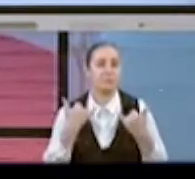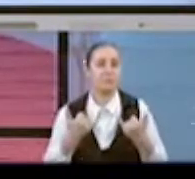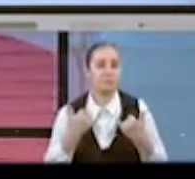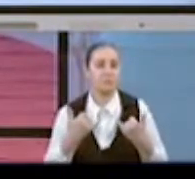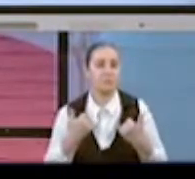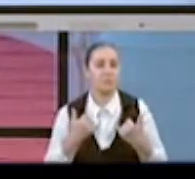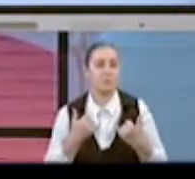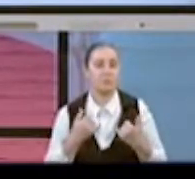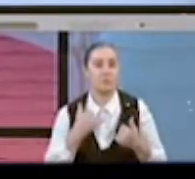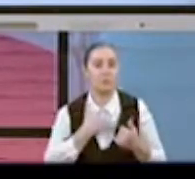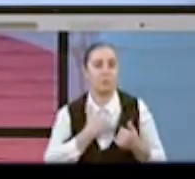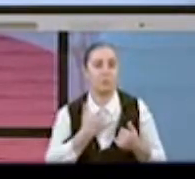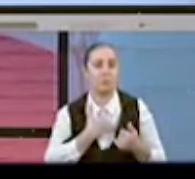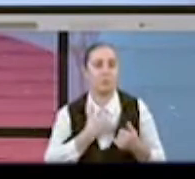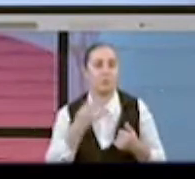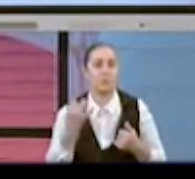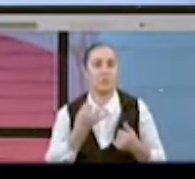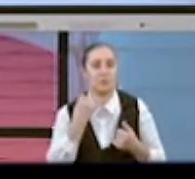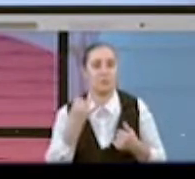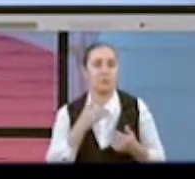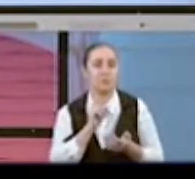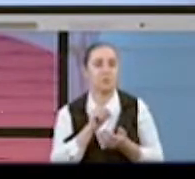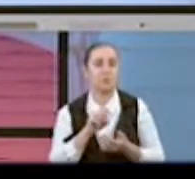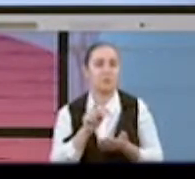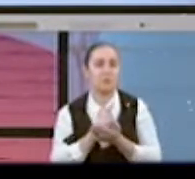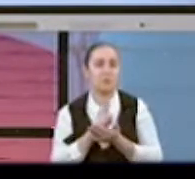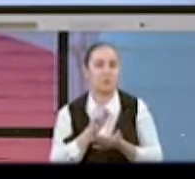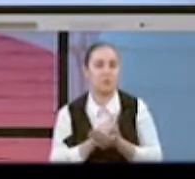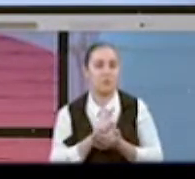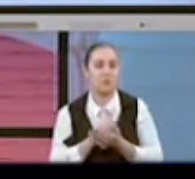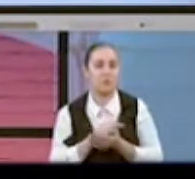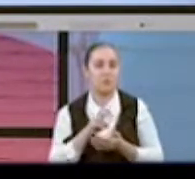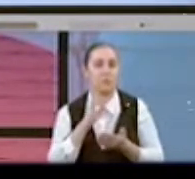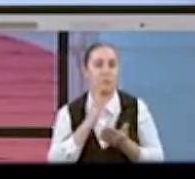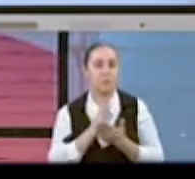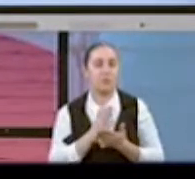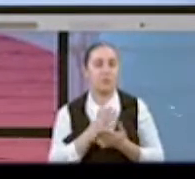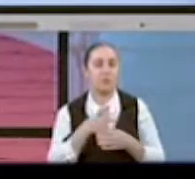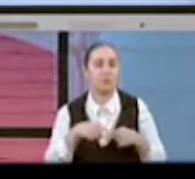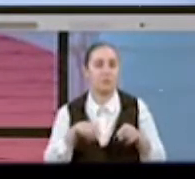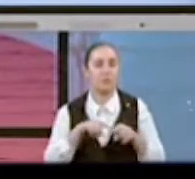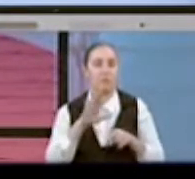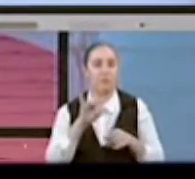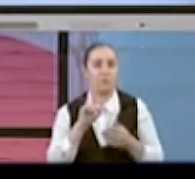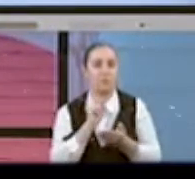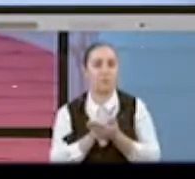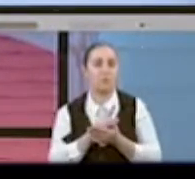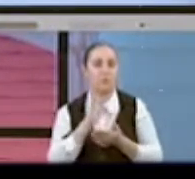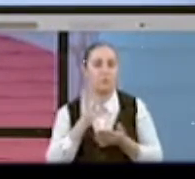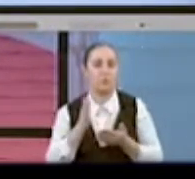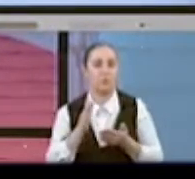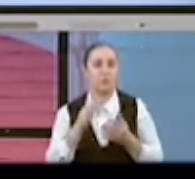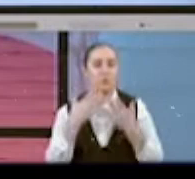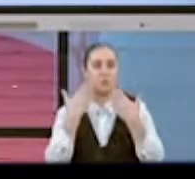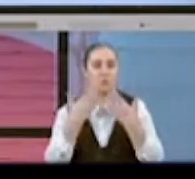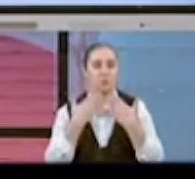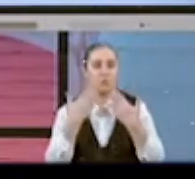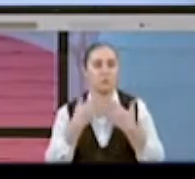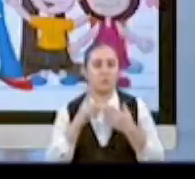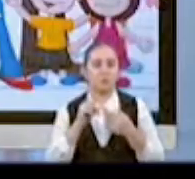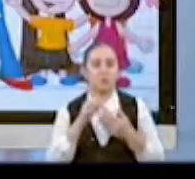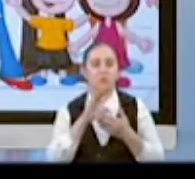Сегодня у нас интересное задание представлено. Вы должны будете